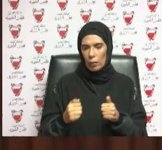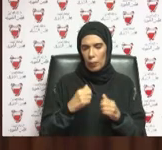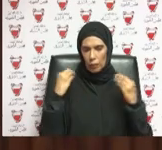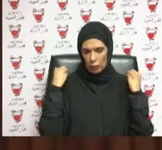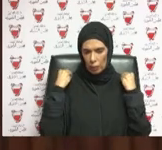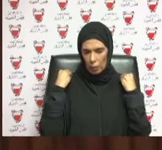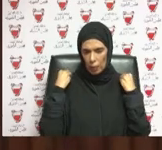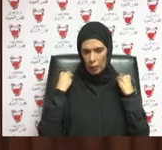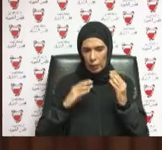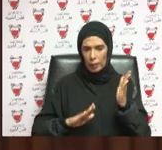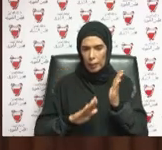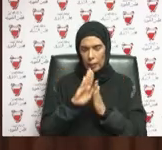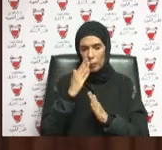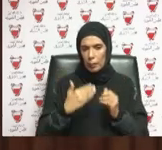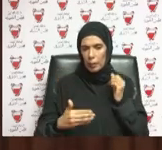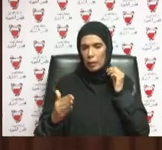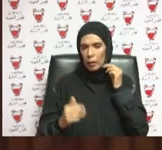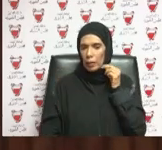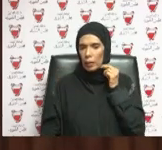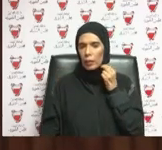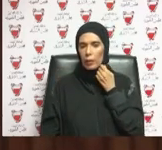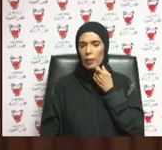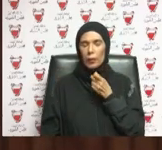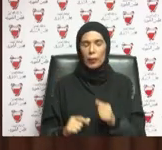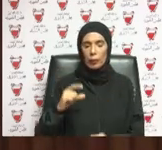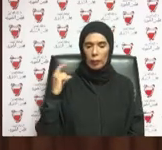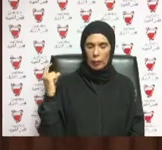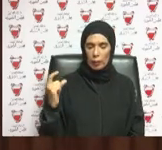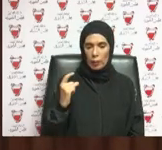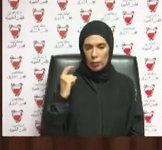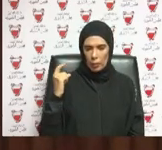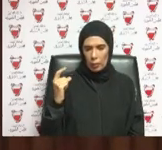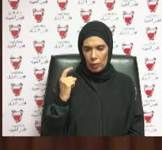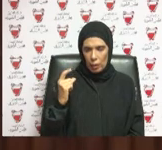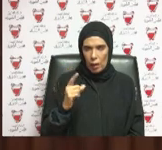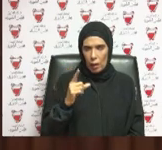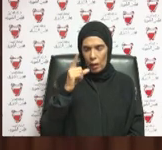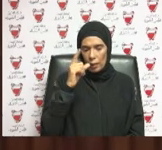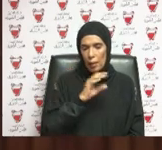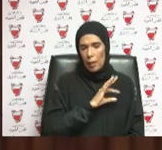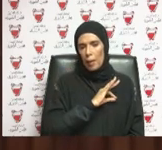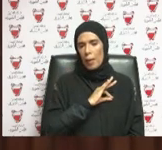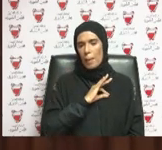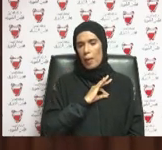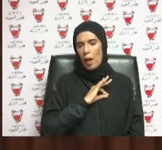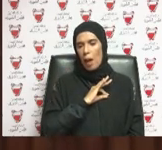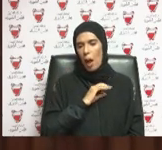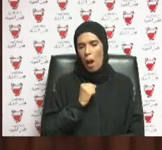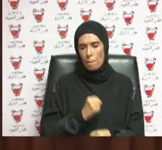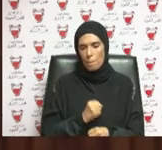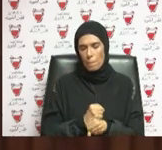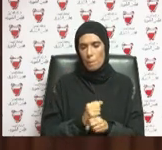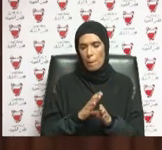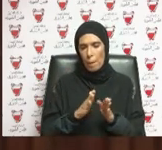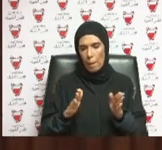والتنمية المستدامة. وعلى الصعيد الدولي فلسموه رحمه الله إسهامات كثيرة،